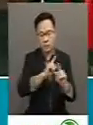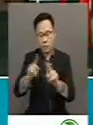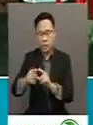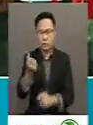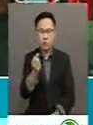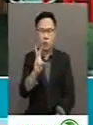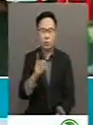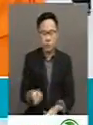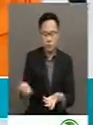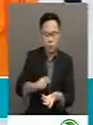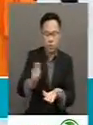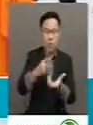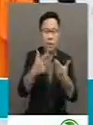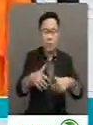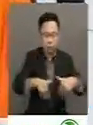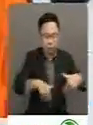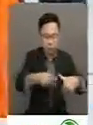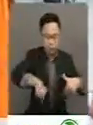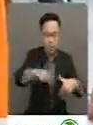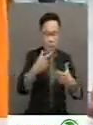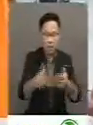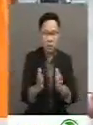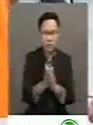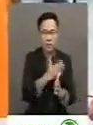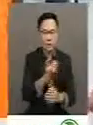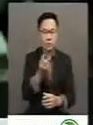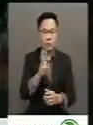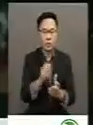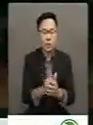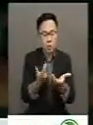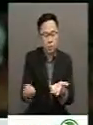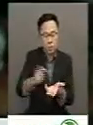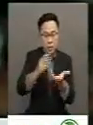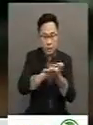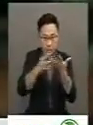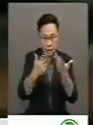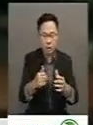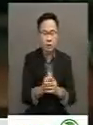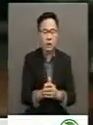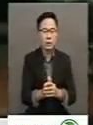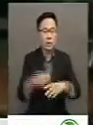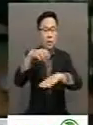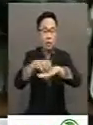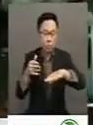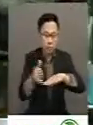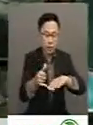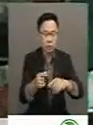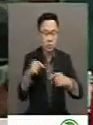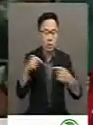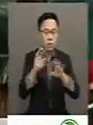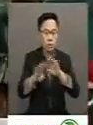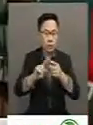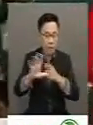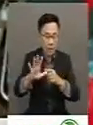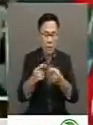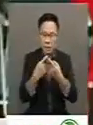ที่เดินทางไปบิณฑบาตญาติโยมที่อยู่บริเวณด้านนอกวัดเนี่ยนะคะแล้วก็หลังจากที่บิณฑบาตเสร็จแล้วก็จะเดินทางกลับที่วัดจะเข้าทางประตู